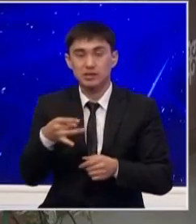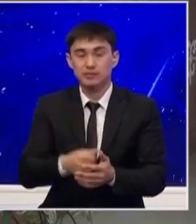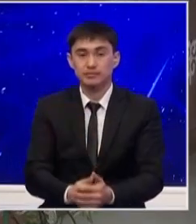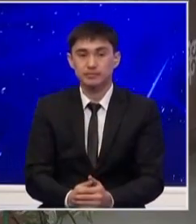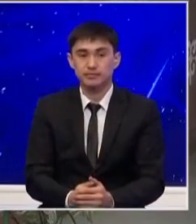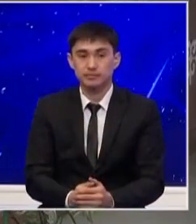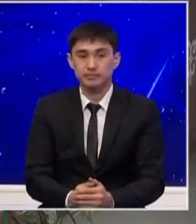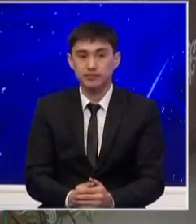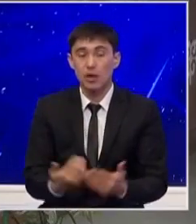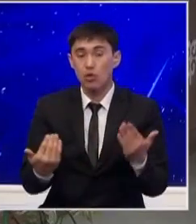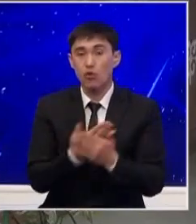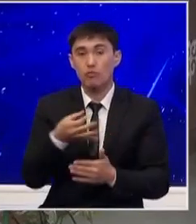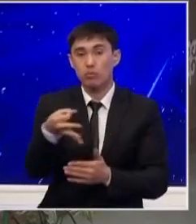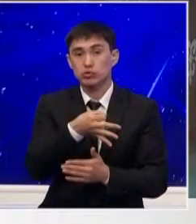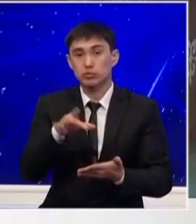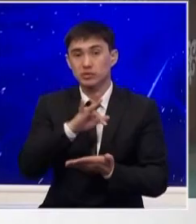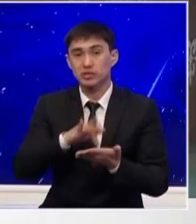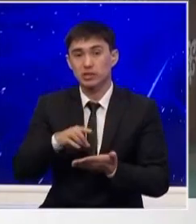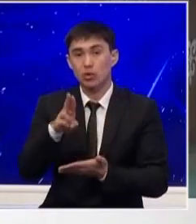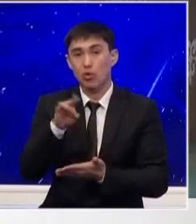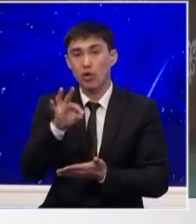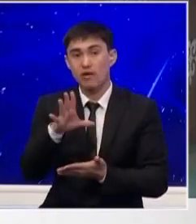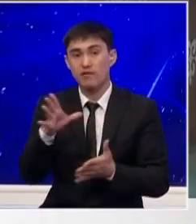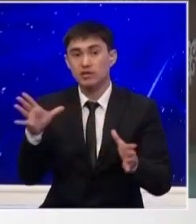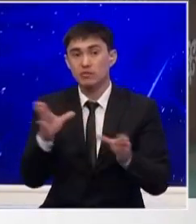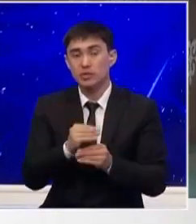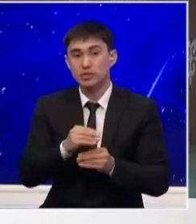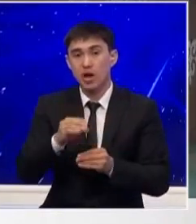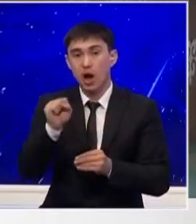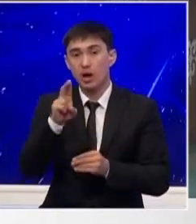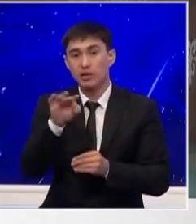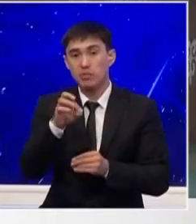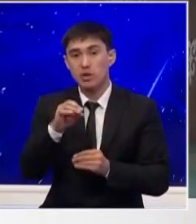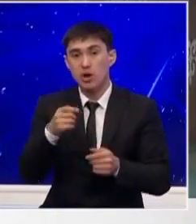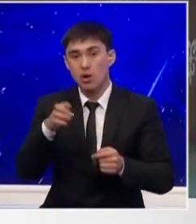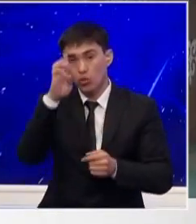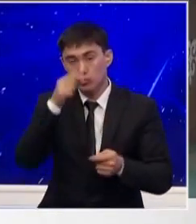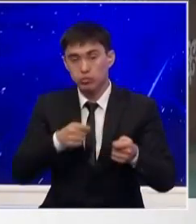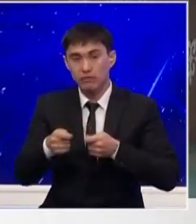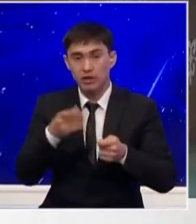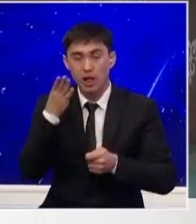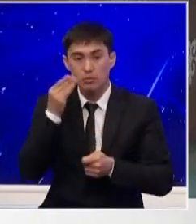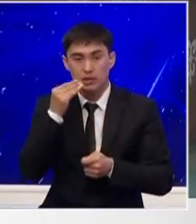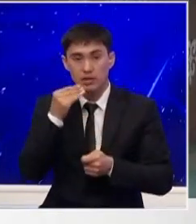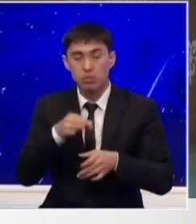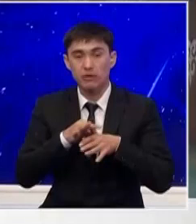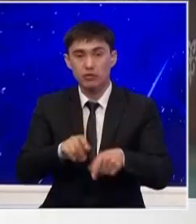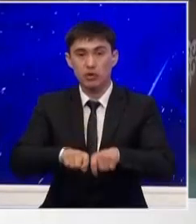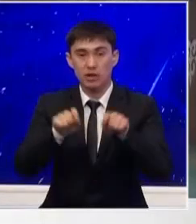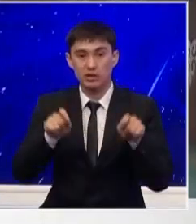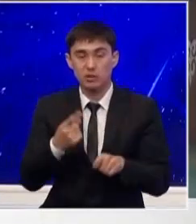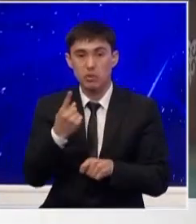новом областном центре в городе Кунаев у нас совместно с Академией госуправления по городу Алматы сегодня проведено открытие